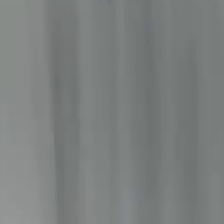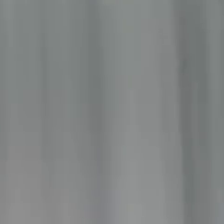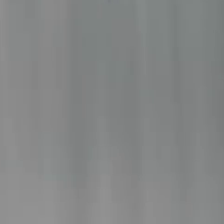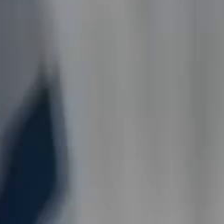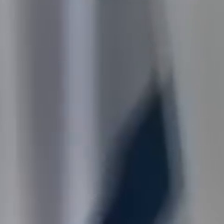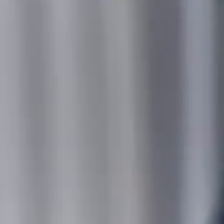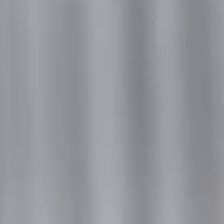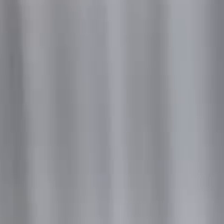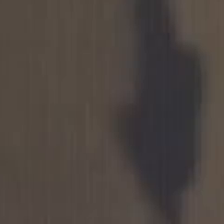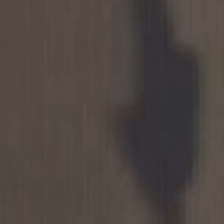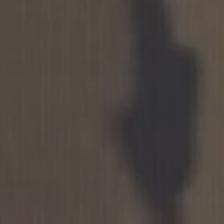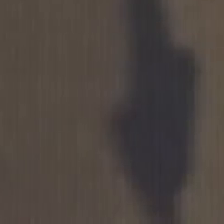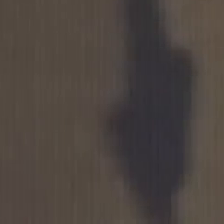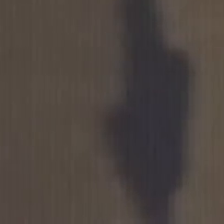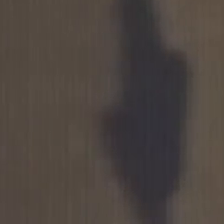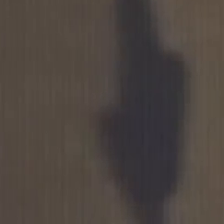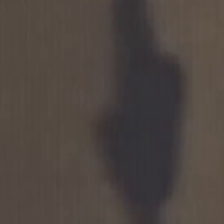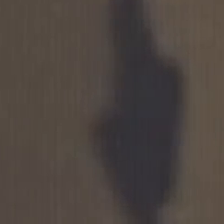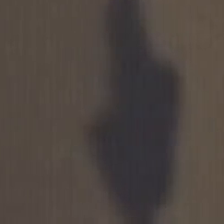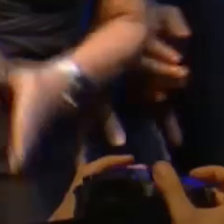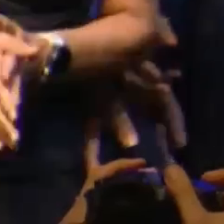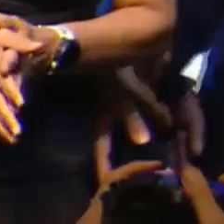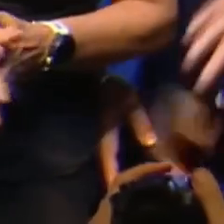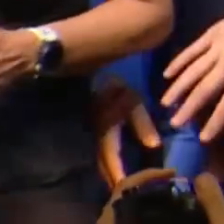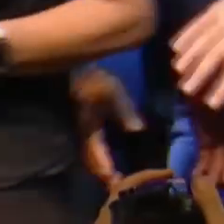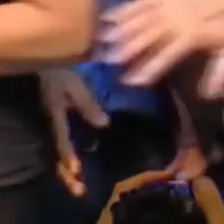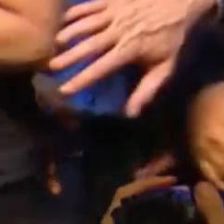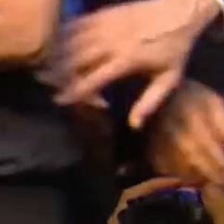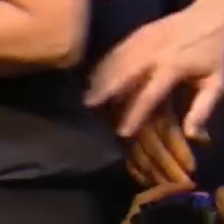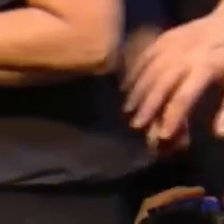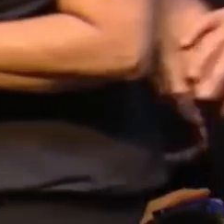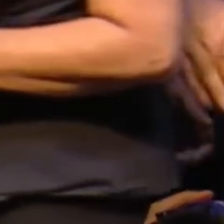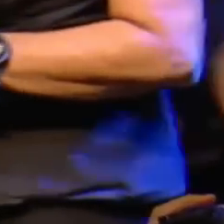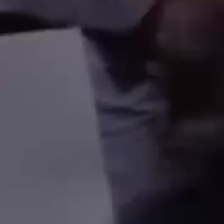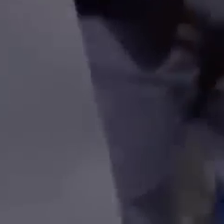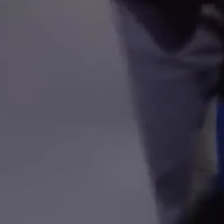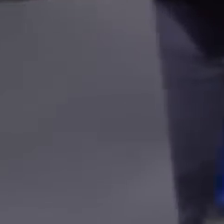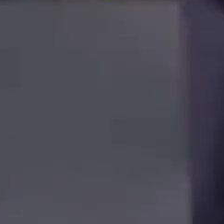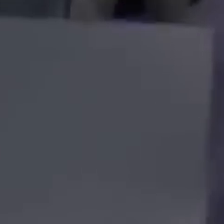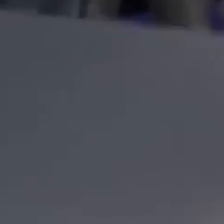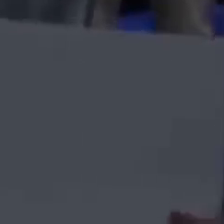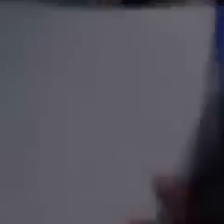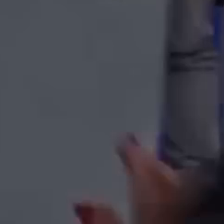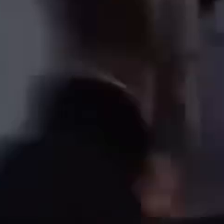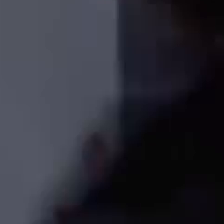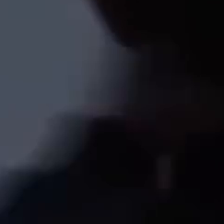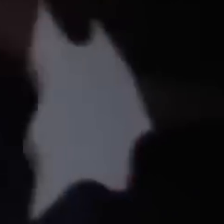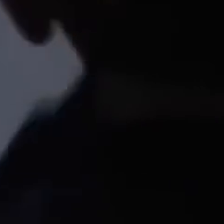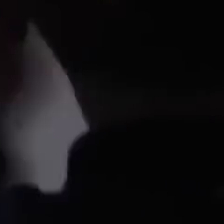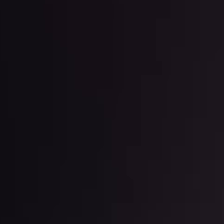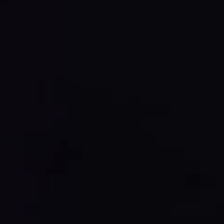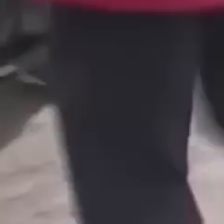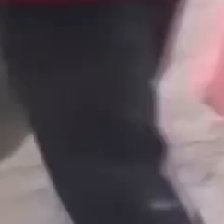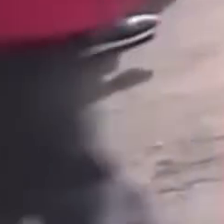אחרי שהתעמתו ביניהם כבר כמה פעמים בקלפי, מה הסיכוי שנתניהו וגנץ התעמתו בפעם הראשונה לעיני